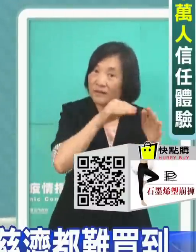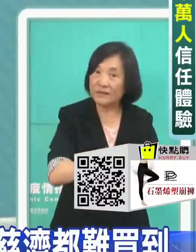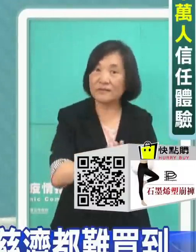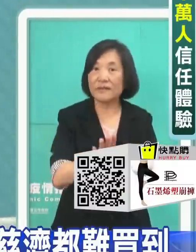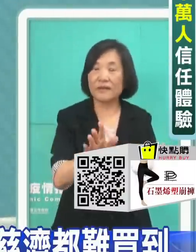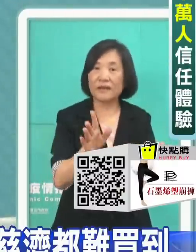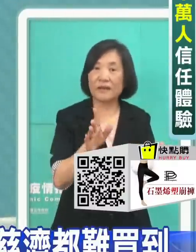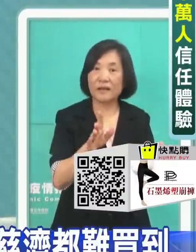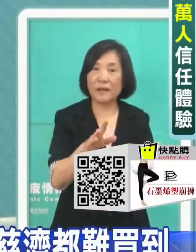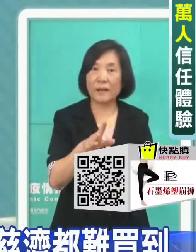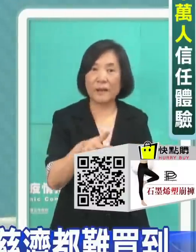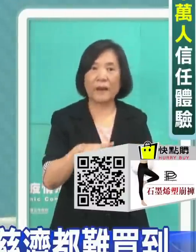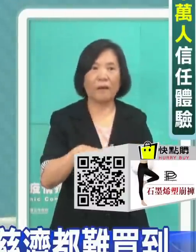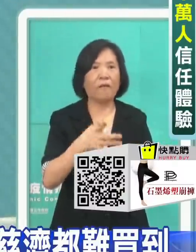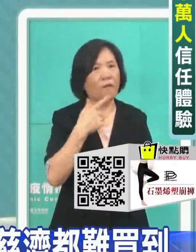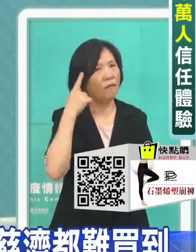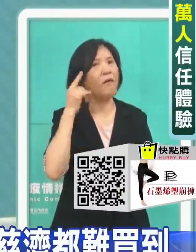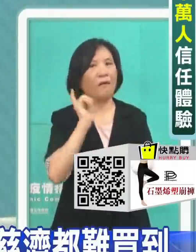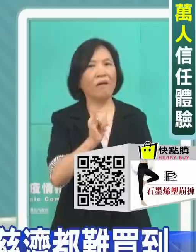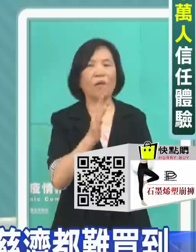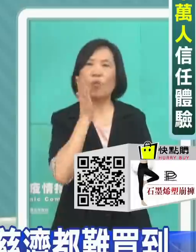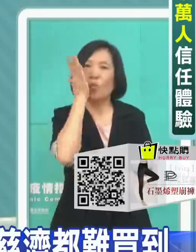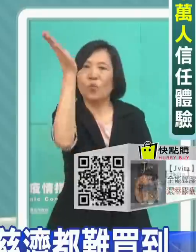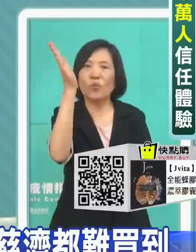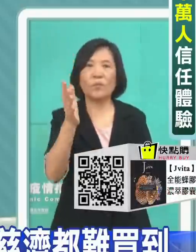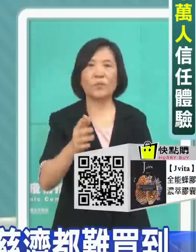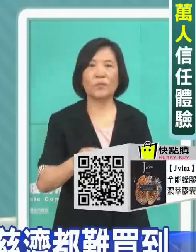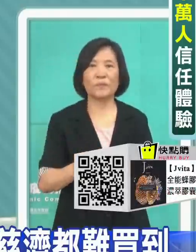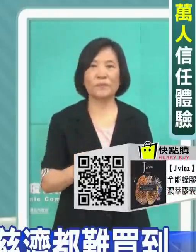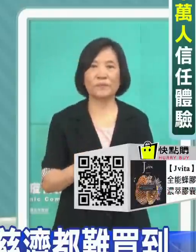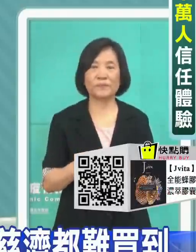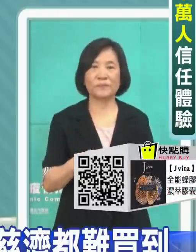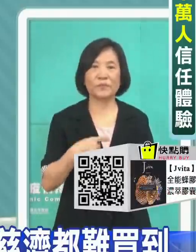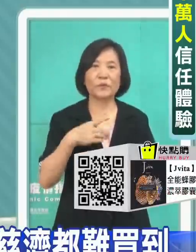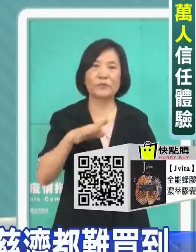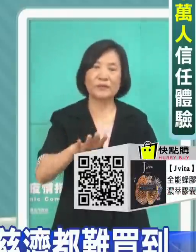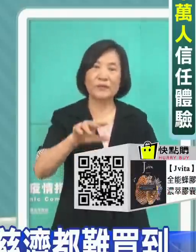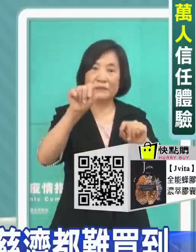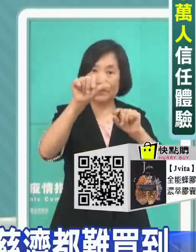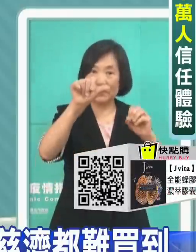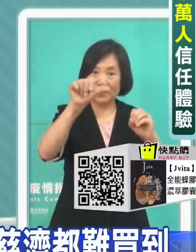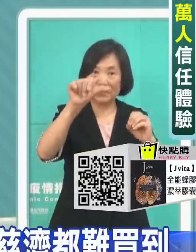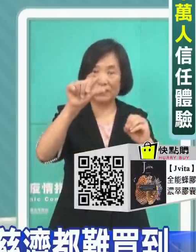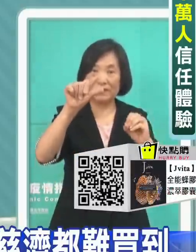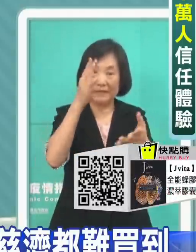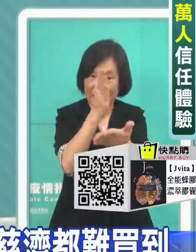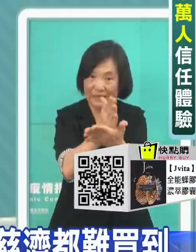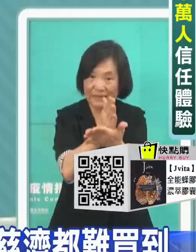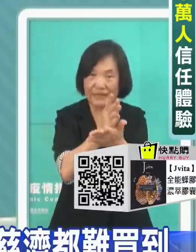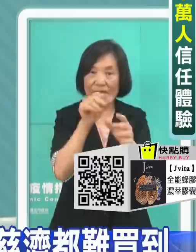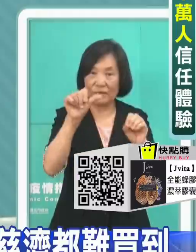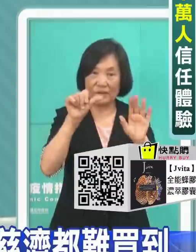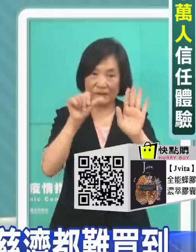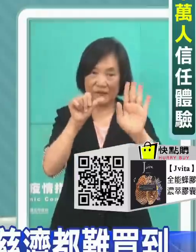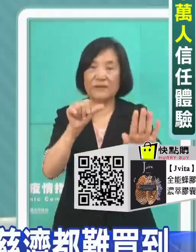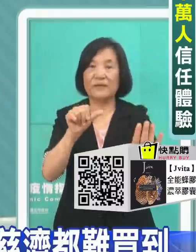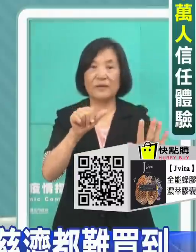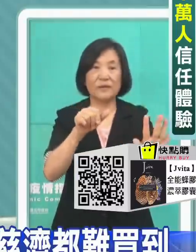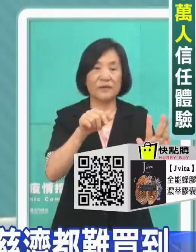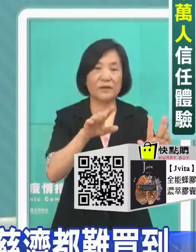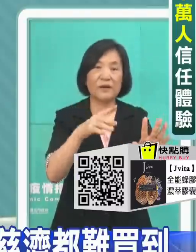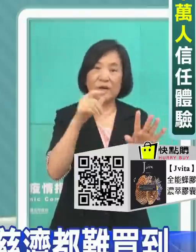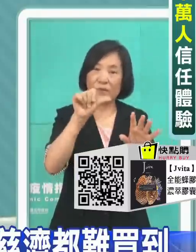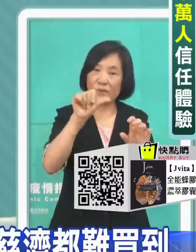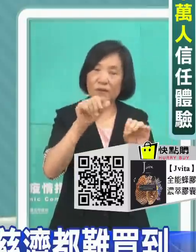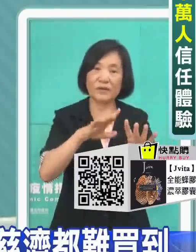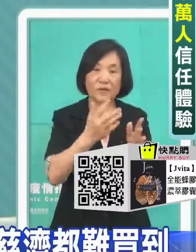常的纯熟，所以每一次我们都在五点截止以后，我们就把所有这些疫